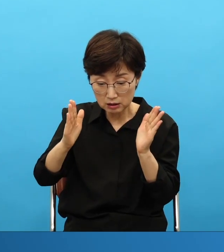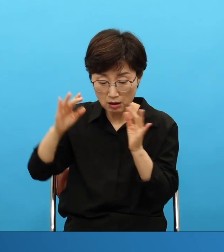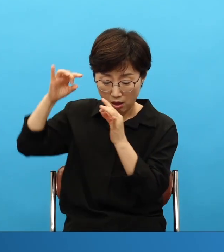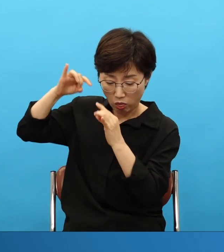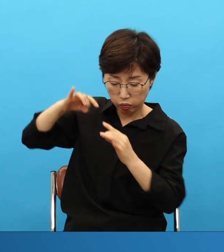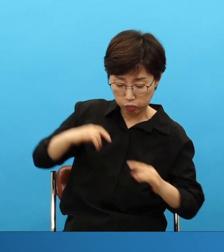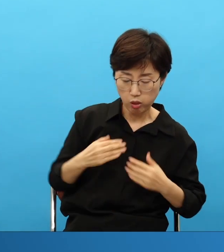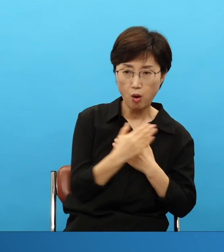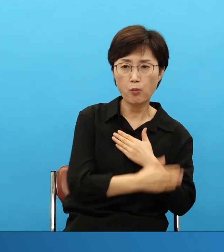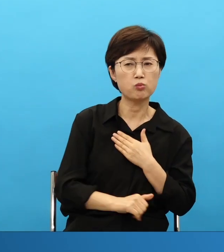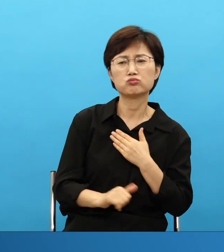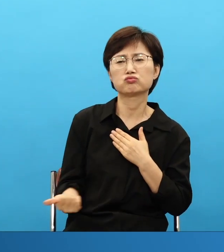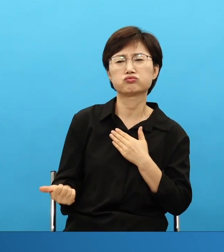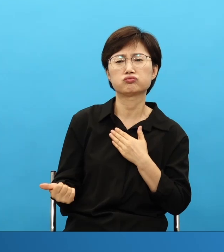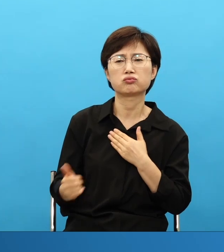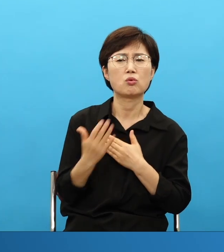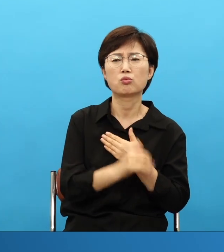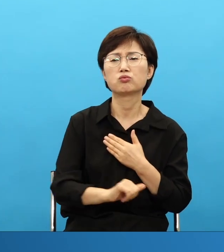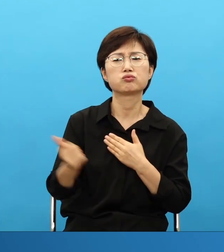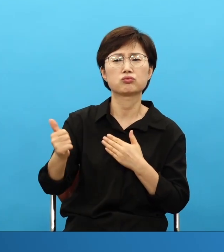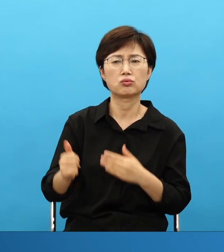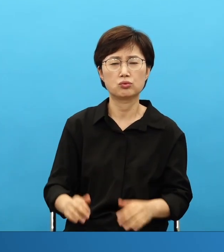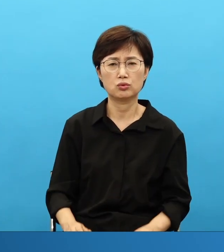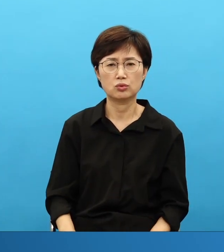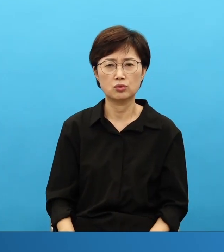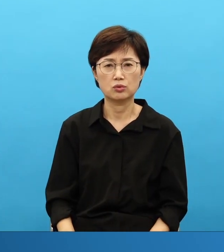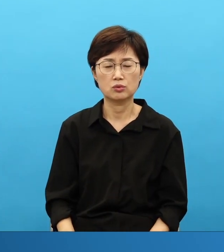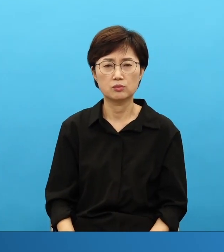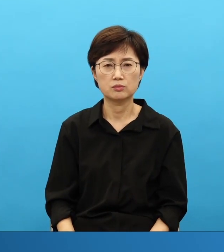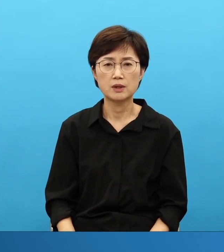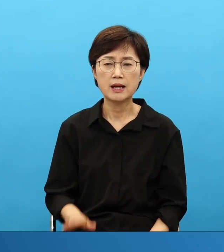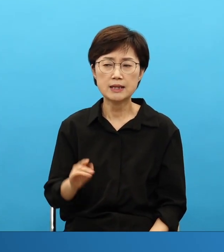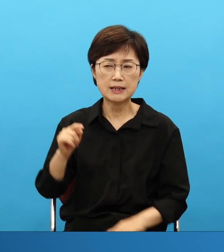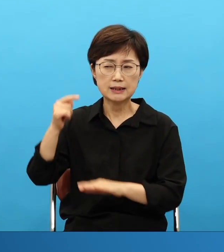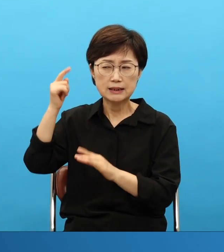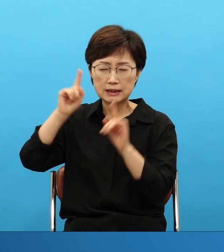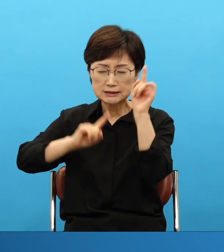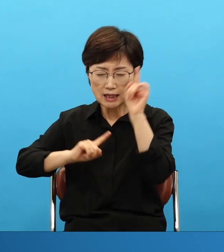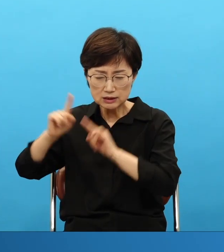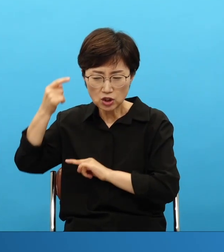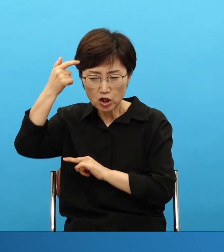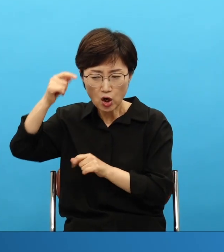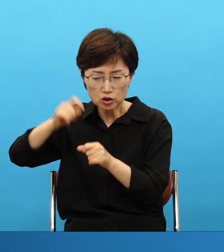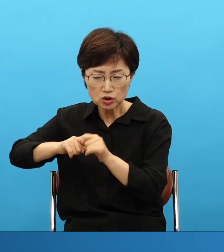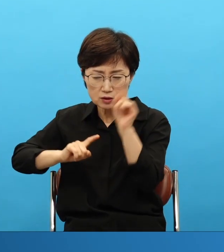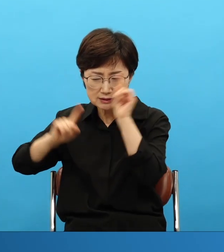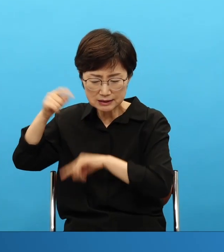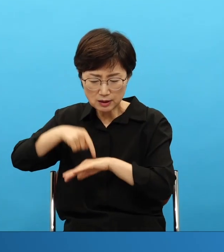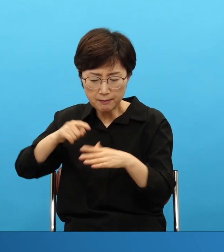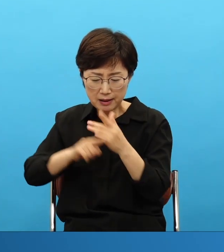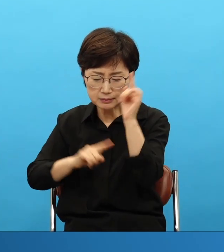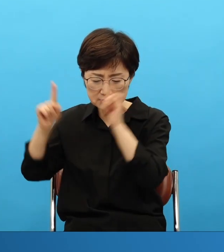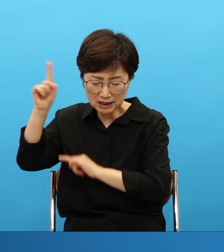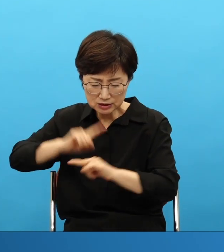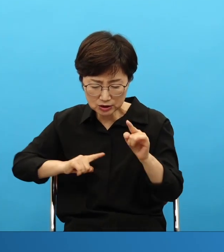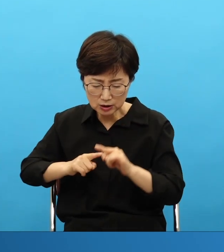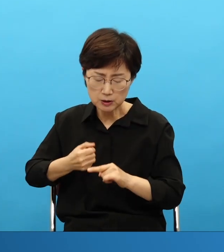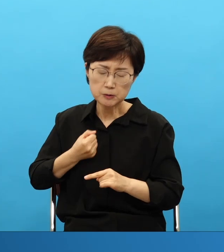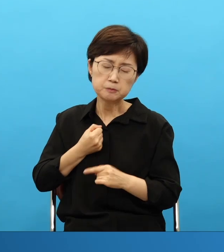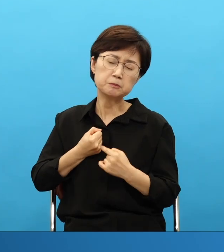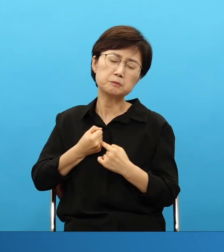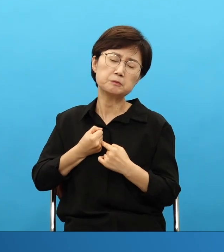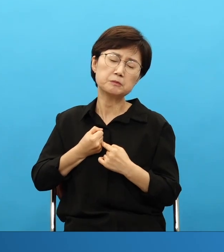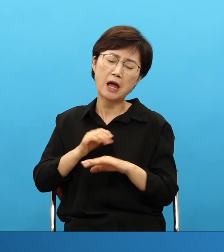정복하게 그대로고 아닙니다이 상처를 후대에게 확실하게